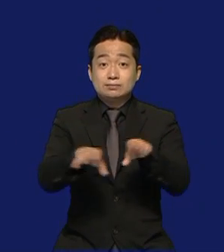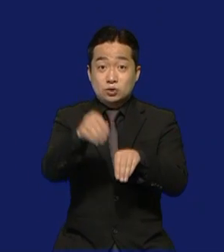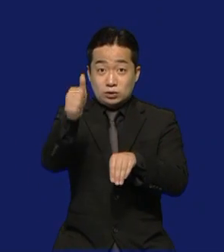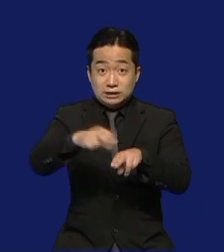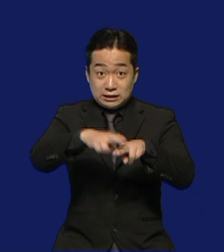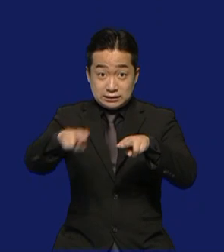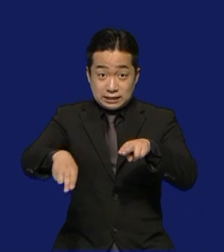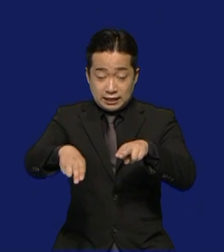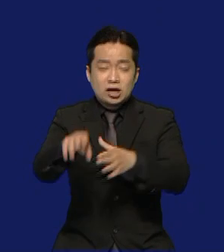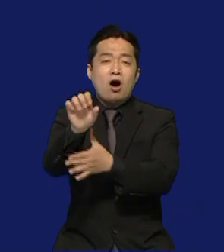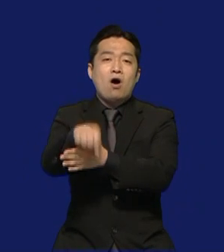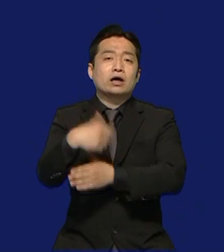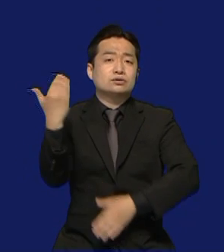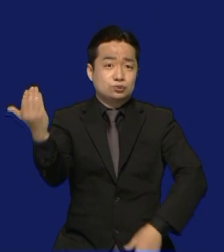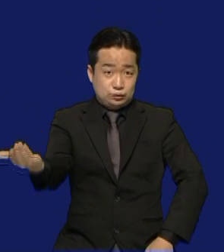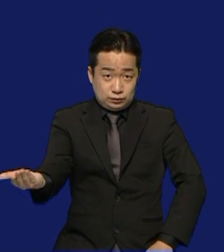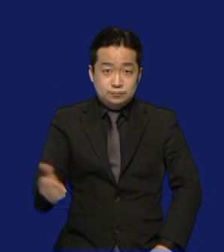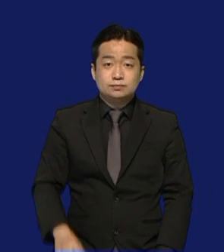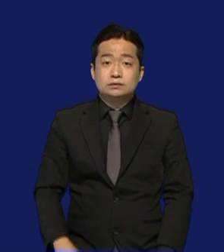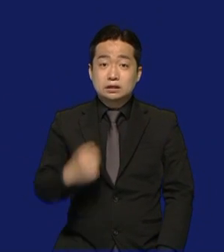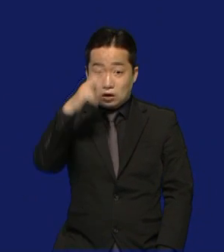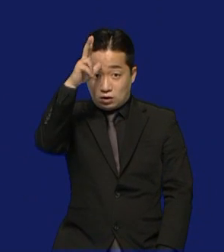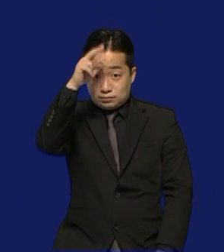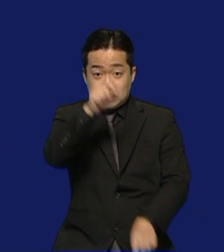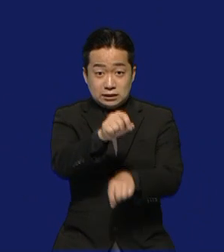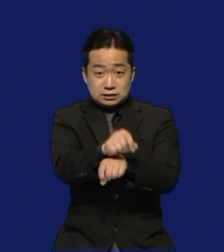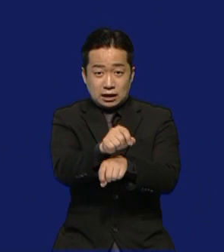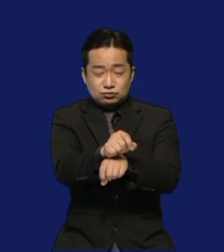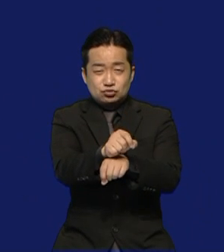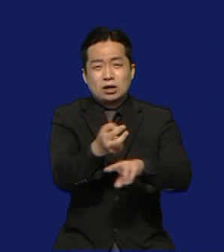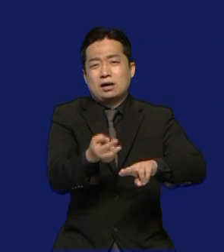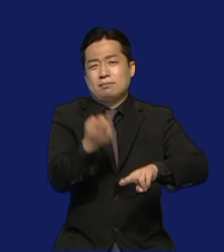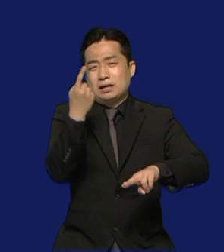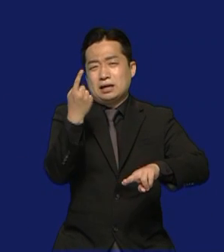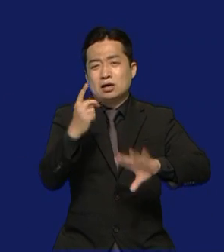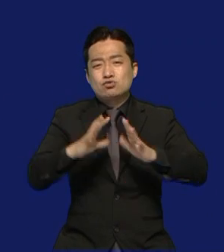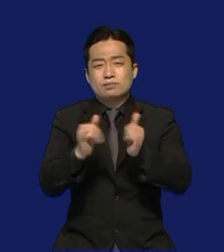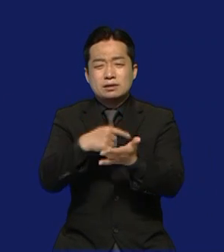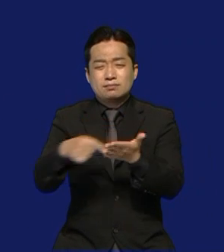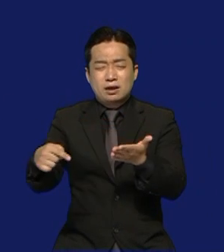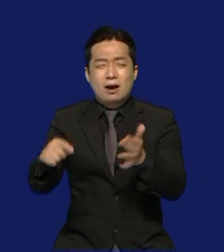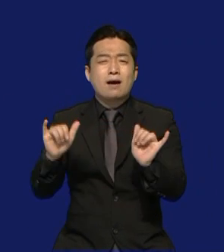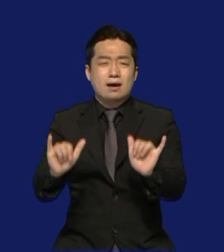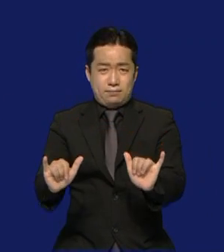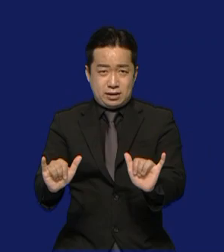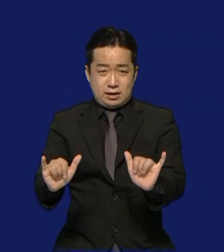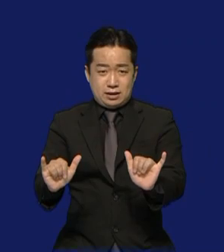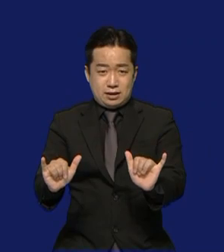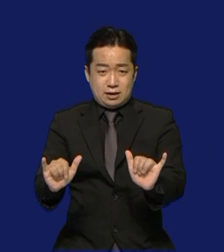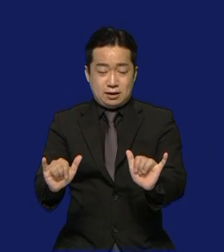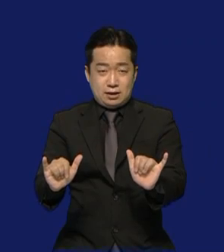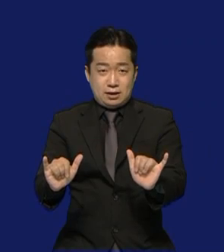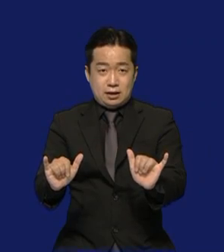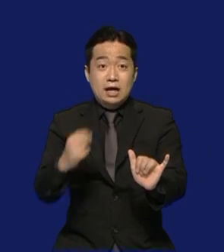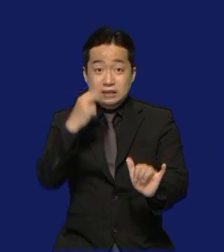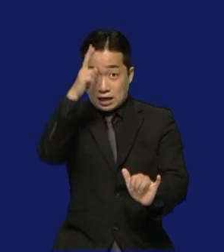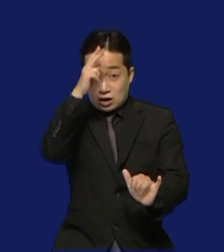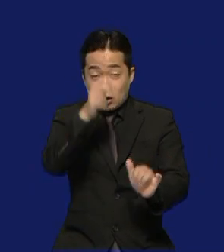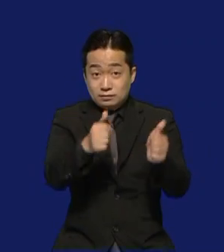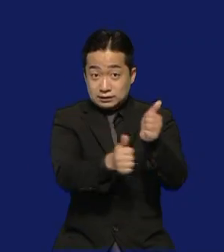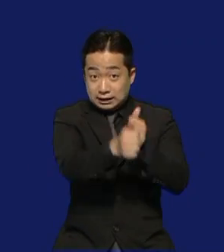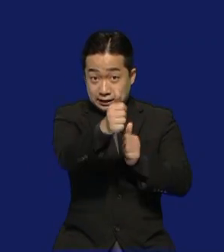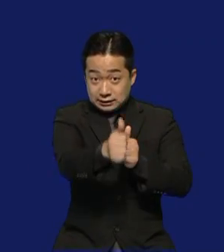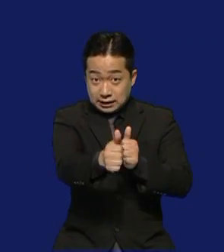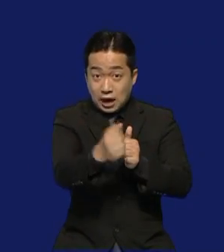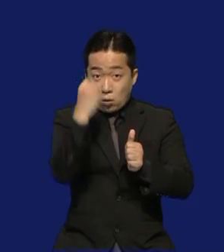사의를 수용하면서도 검찰 사무 공백으로 인한 국민 피해 우려를 이유로 박선진 대검차장과